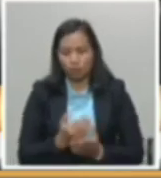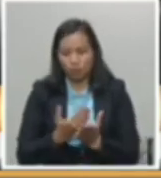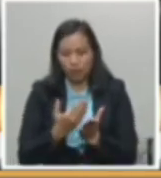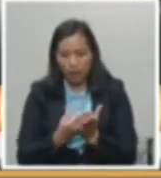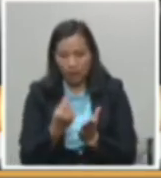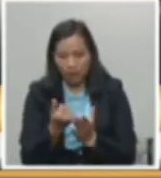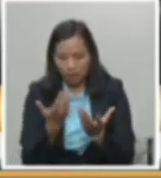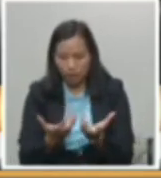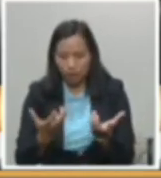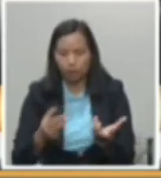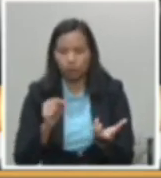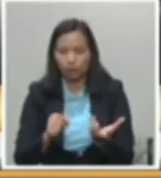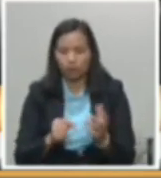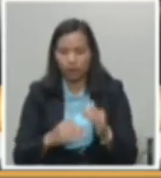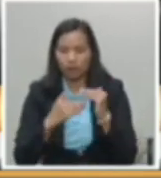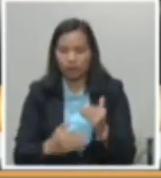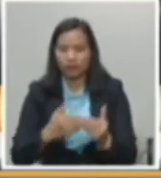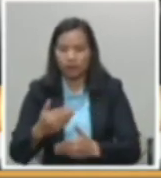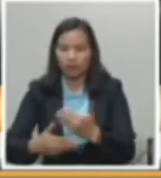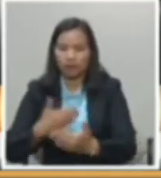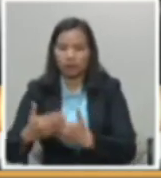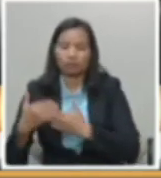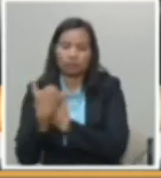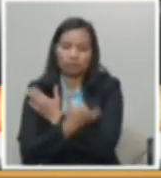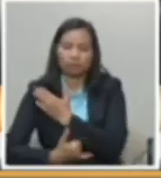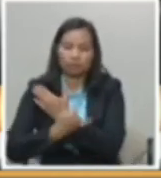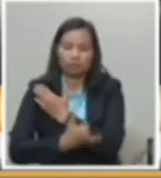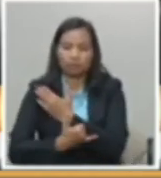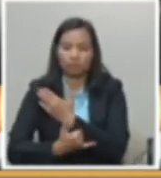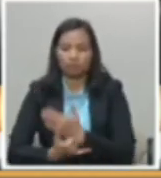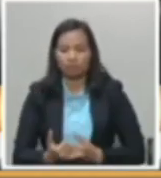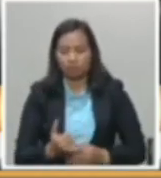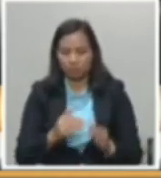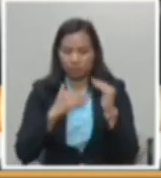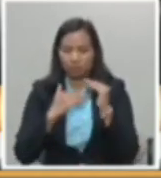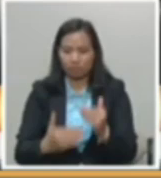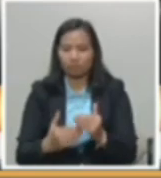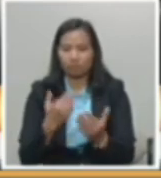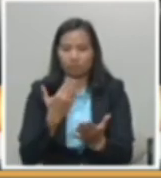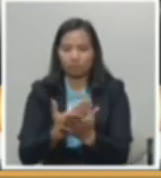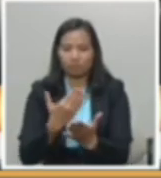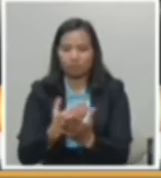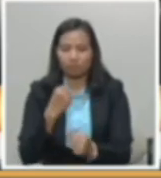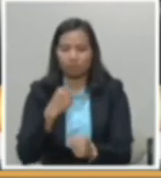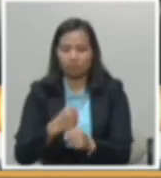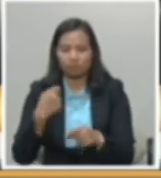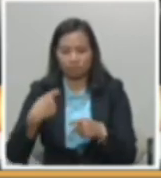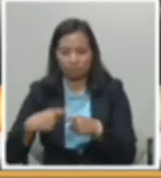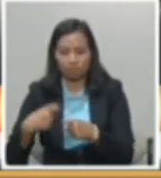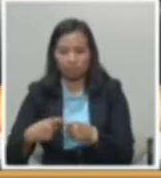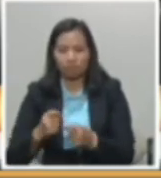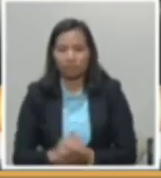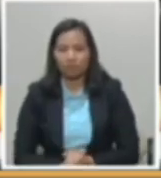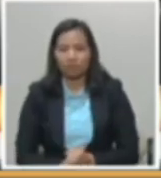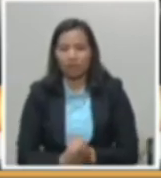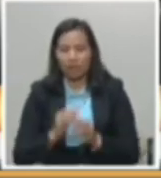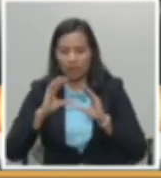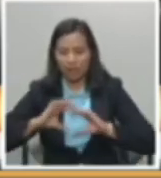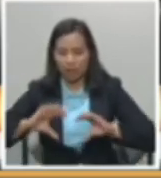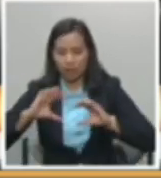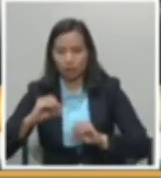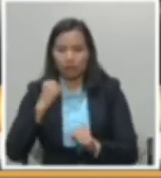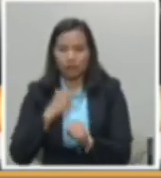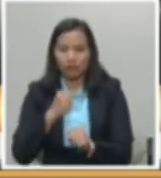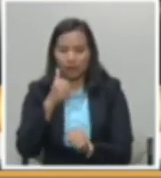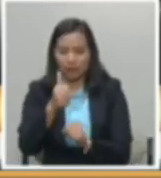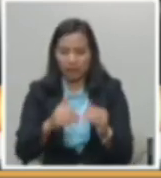าสินค้าส่วนใหญ่ถูกกำหนดโดยตลาดต่างประเทศค่ะเมื่อการกำหนดราคาเป็นสิ่งที่ทำได้ยากสิ่งที่รัฐบาลสามารถทำได้คือ